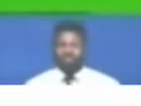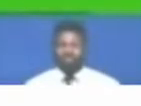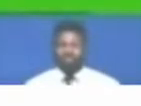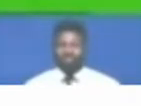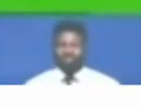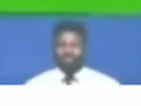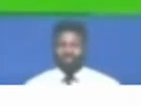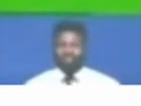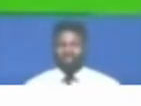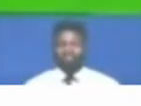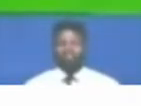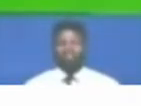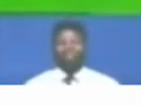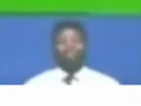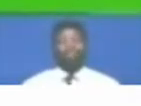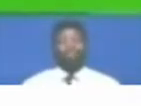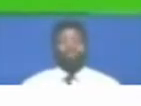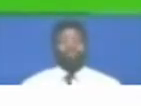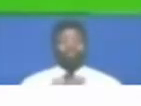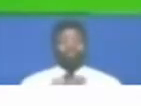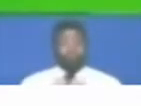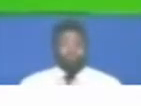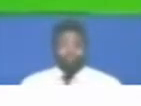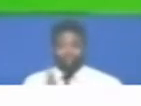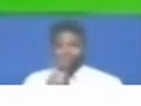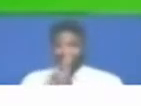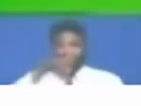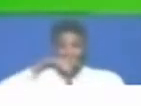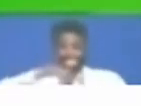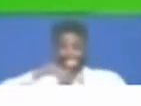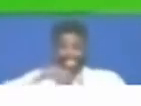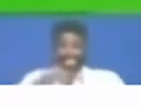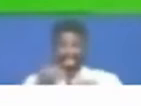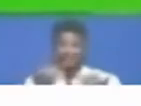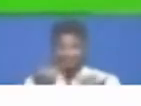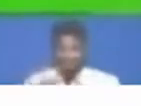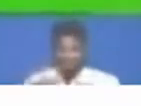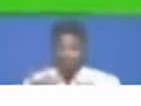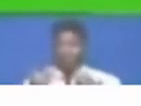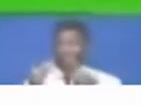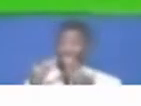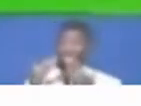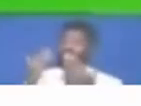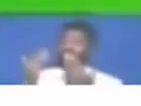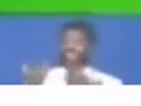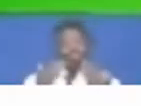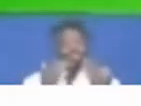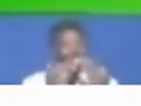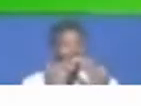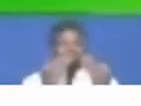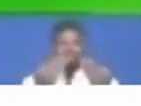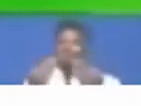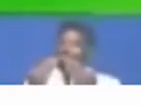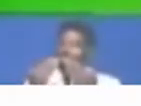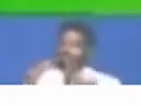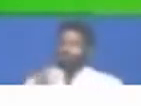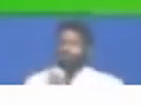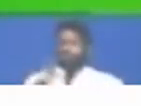Nataka kuchukua tena fursa hii kutoa shukrani kwa Kenya